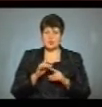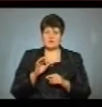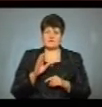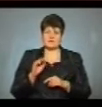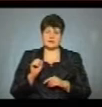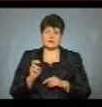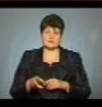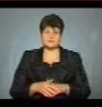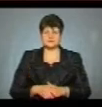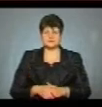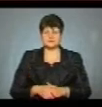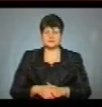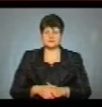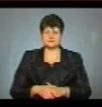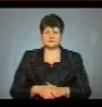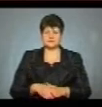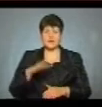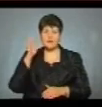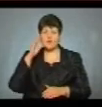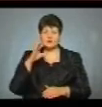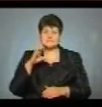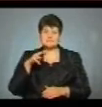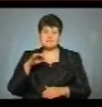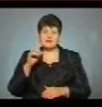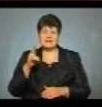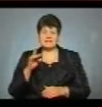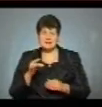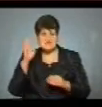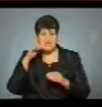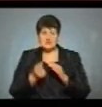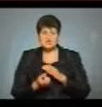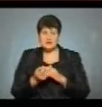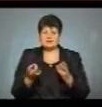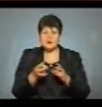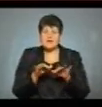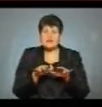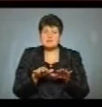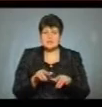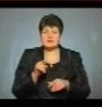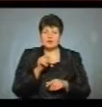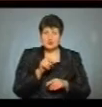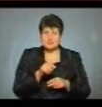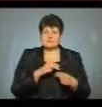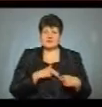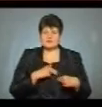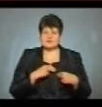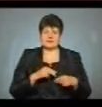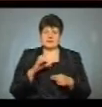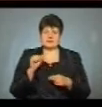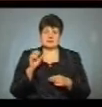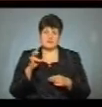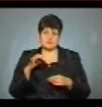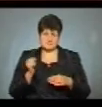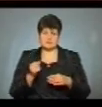Вітик. Воду зі Смиківецького джерела необхідно кип'ятити. У ній працівники Тернопільського обласного лабораторного центру